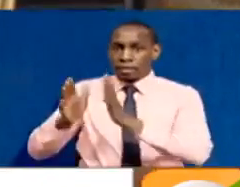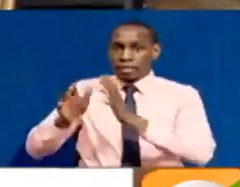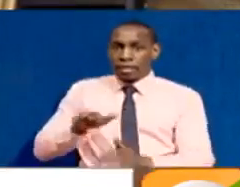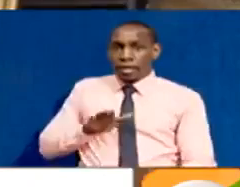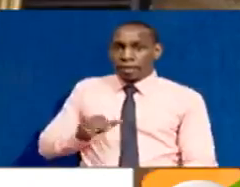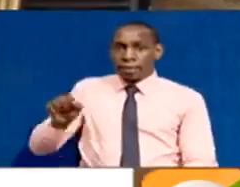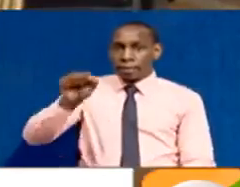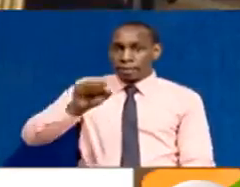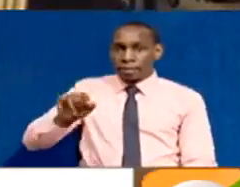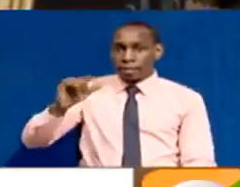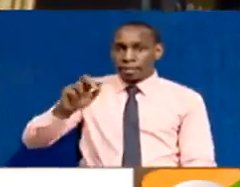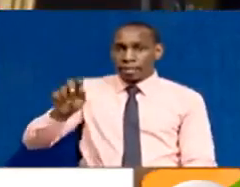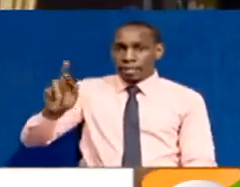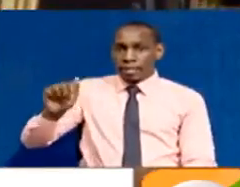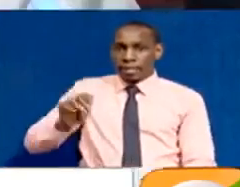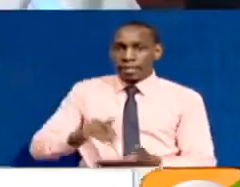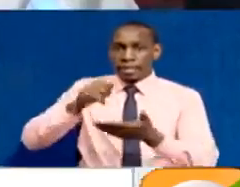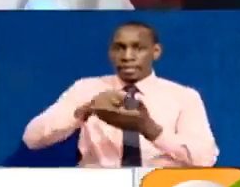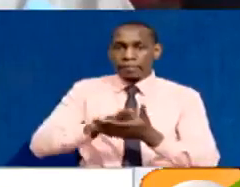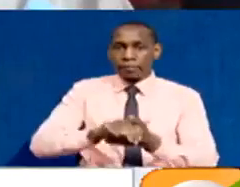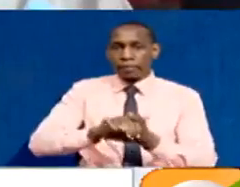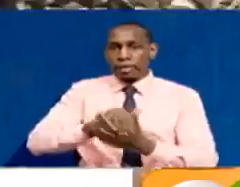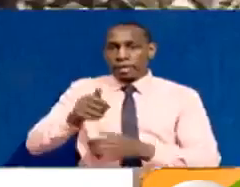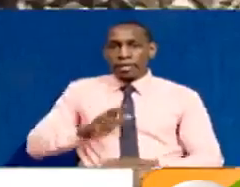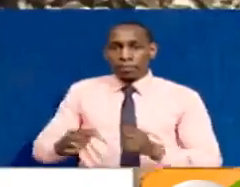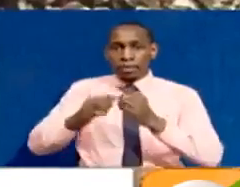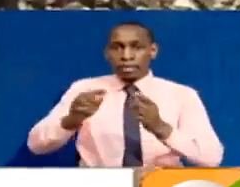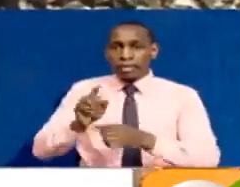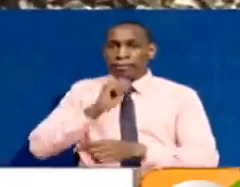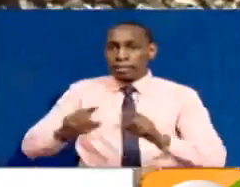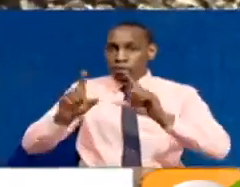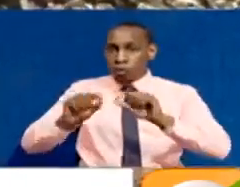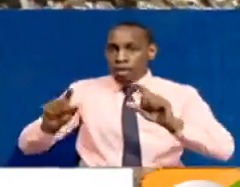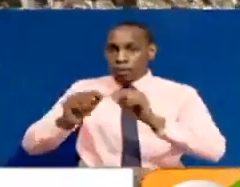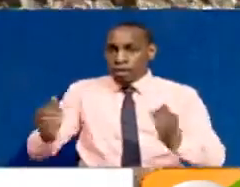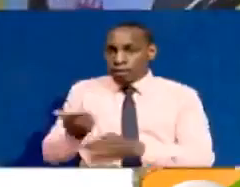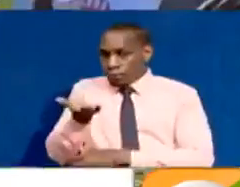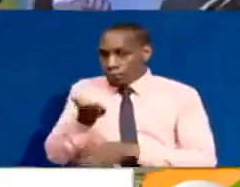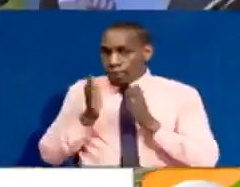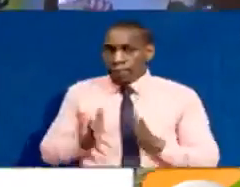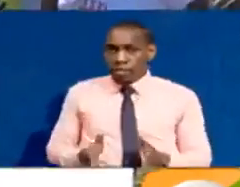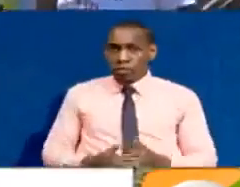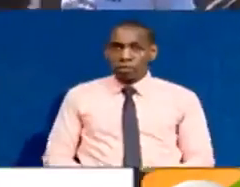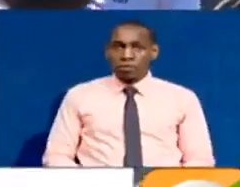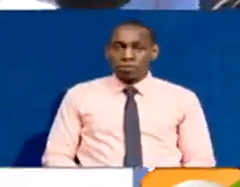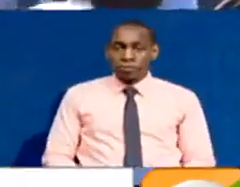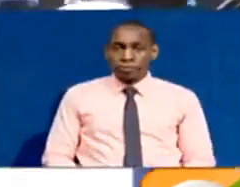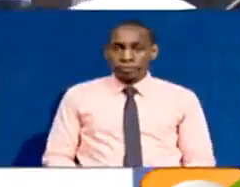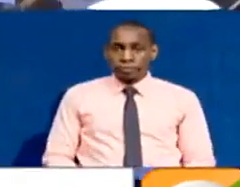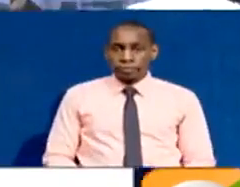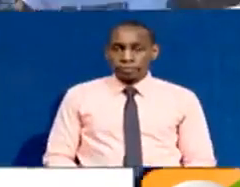Mama Sigara Unkware, ni mmoja wa maajuza waliouawa kutokana na madai ya kuwa mchawi.